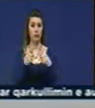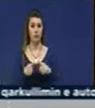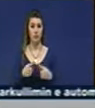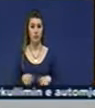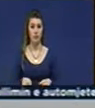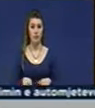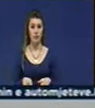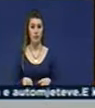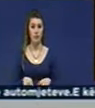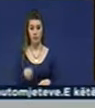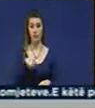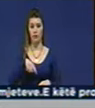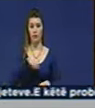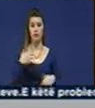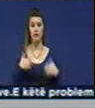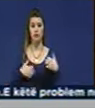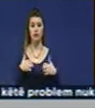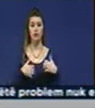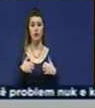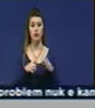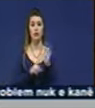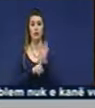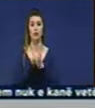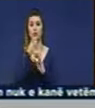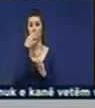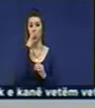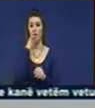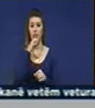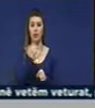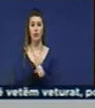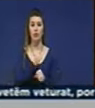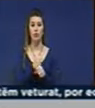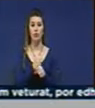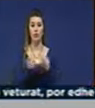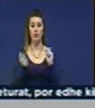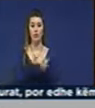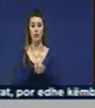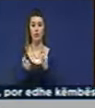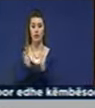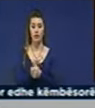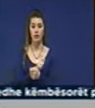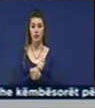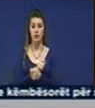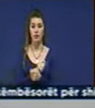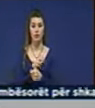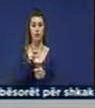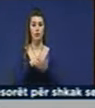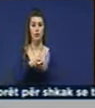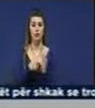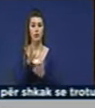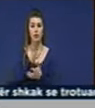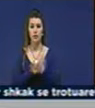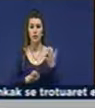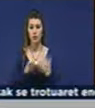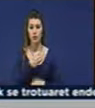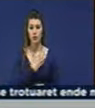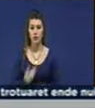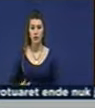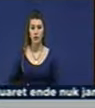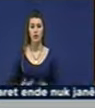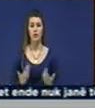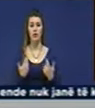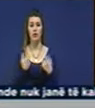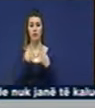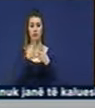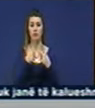kysh si patremon në procese demokratike dhe bë pjesë kritike ndryshimit. Trazirat në ish Jugoslavi dhe Kosovë reflektuan edhe